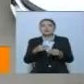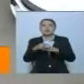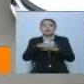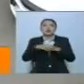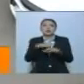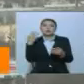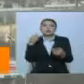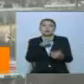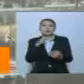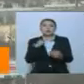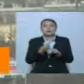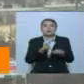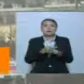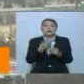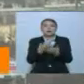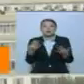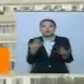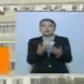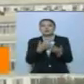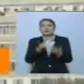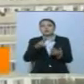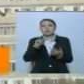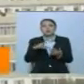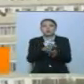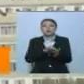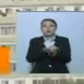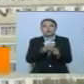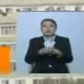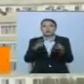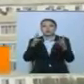дезинсекция жұмыстарын жүргізуіне сеп болмақ. Сағыра Өтепқызы, Надиржан Спандияров, Дидар.